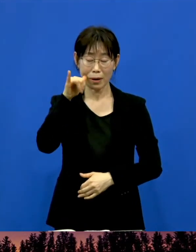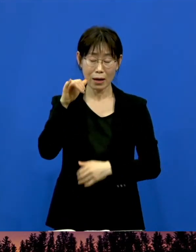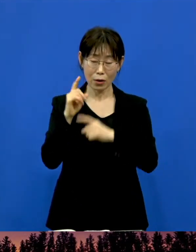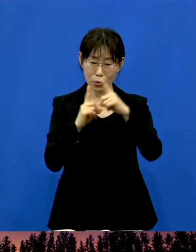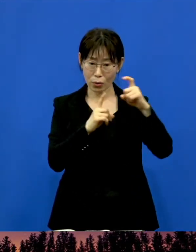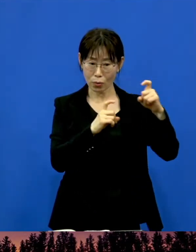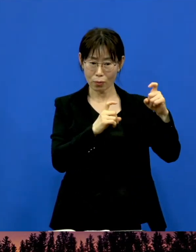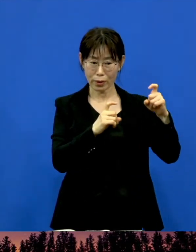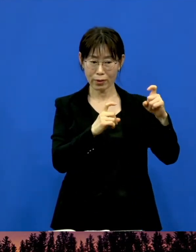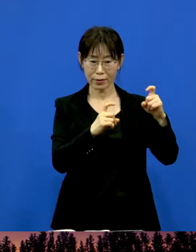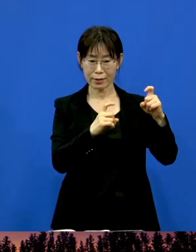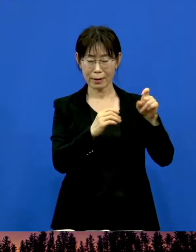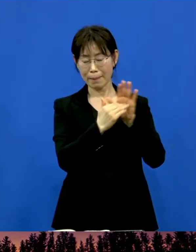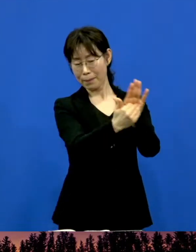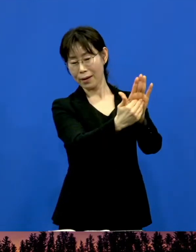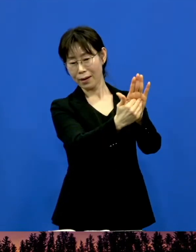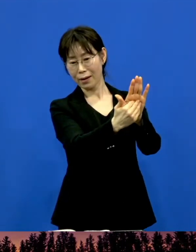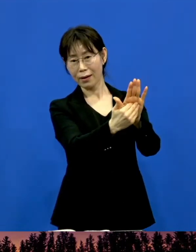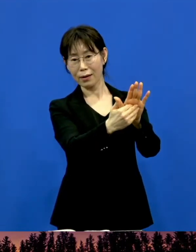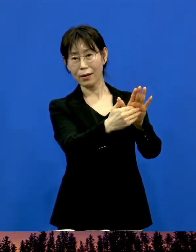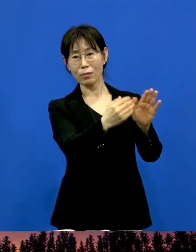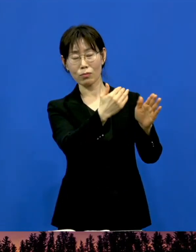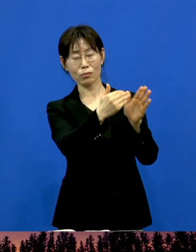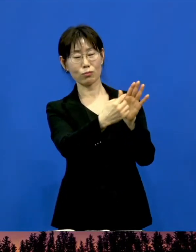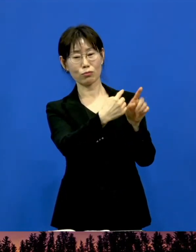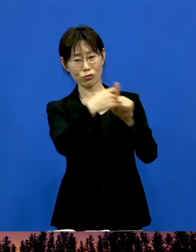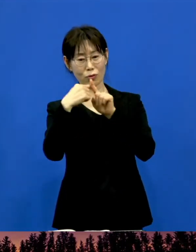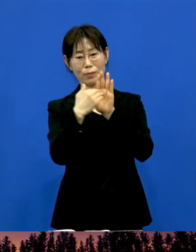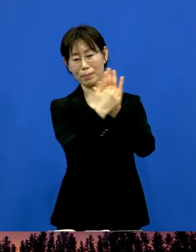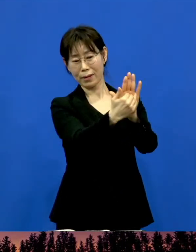차버려야 돼요. 아멘.